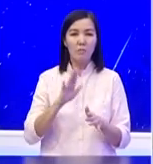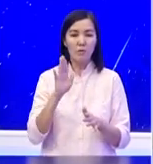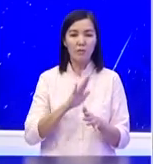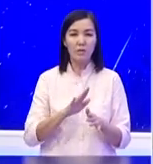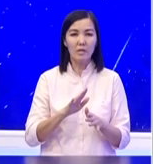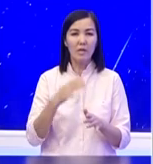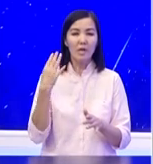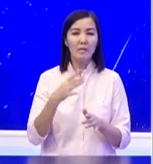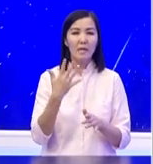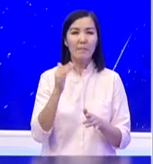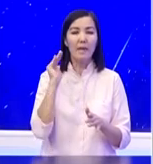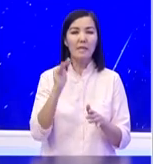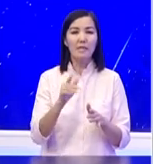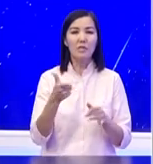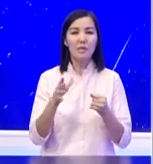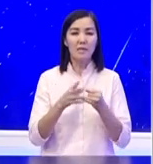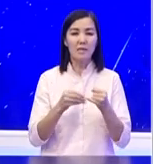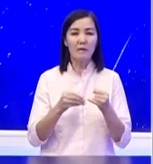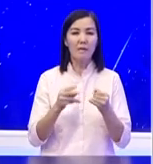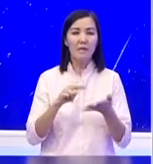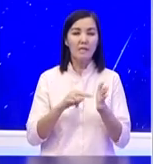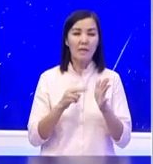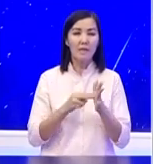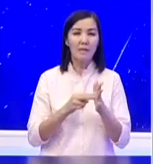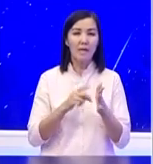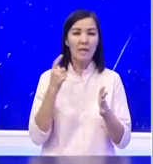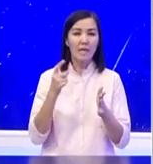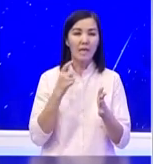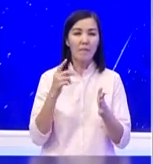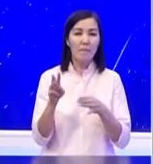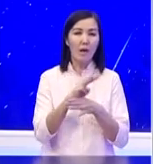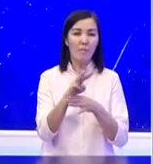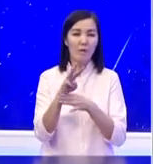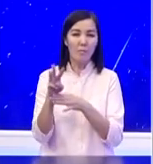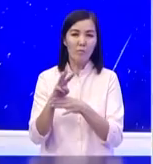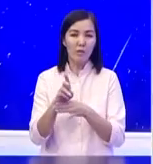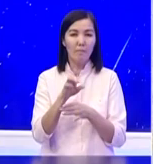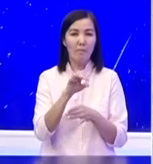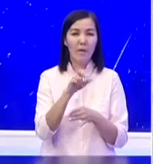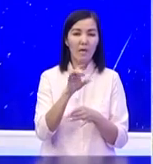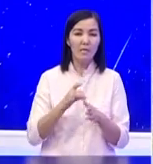более 45 тысяч гектар запланированной площади химобработок приходится на Балхашский район.